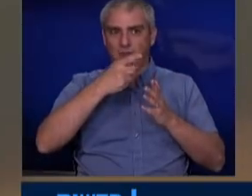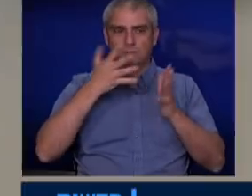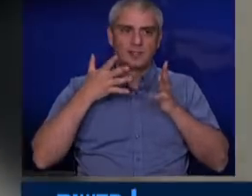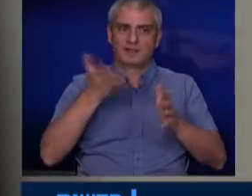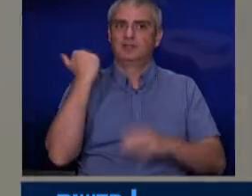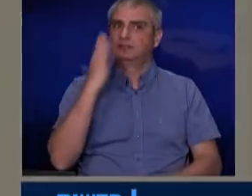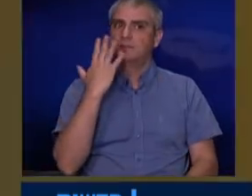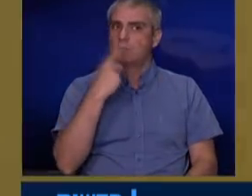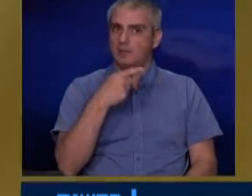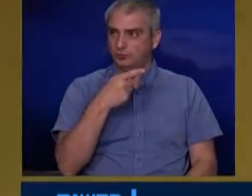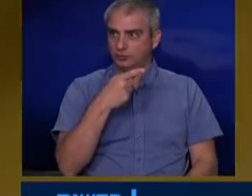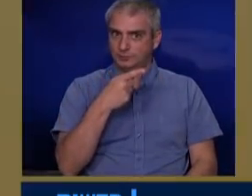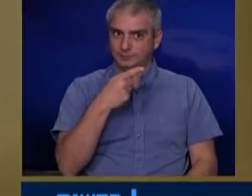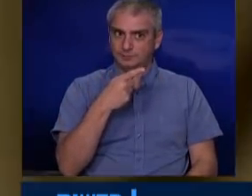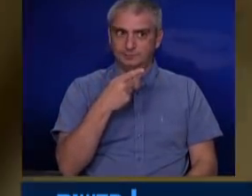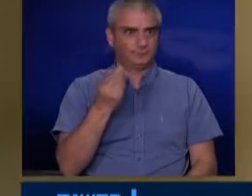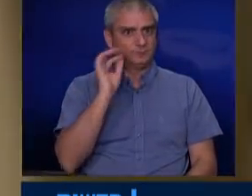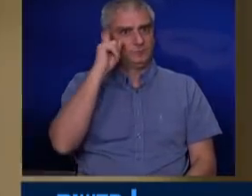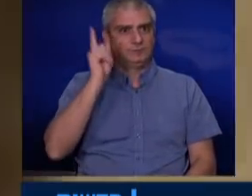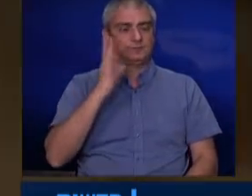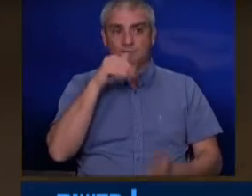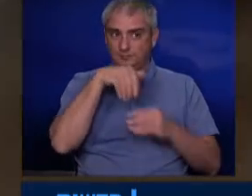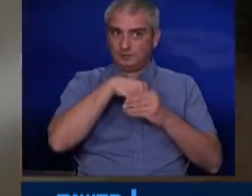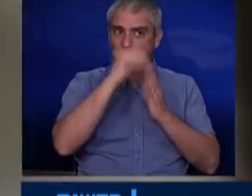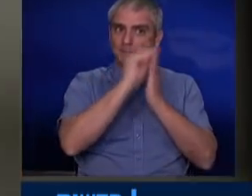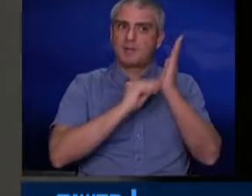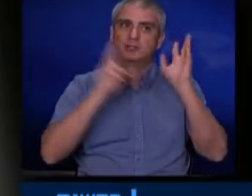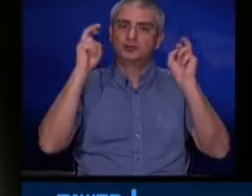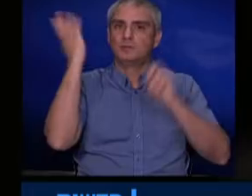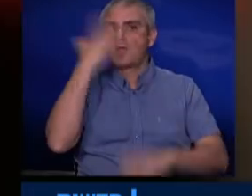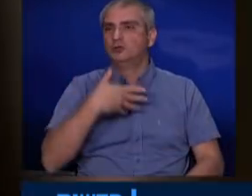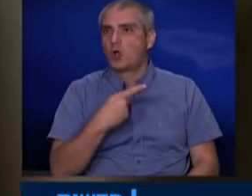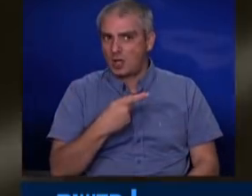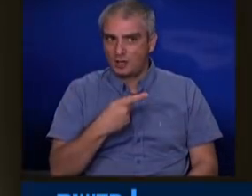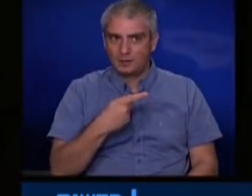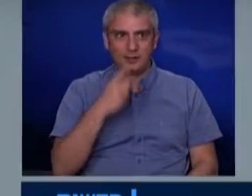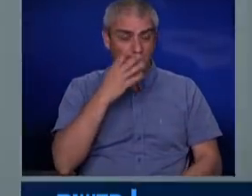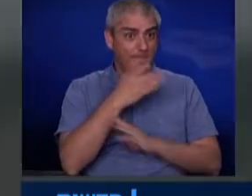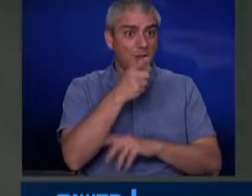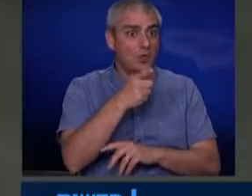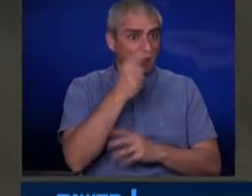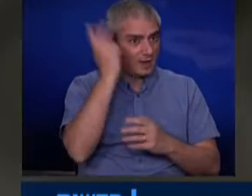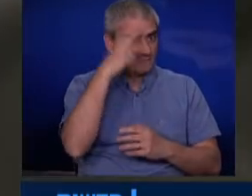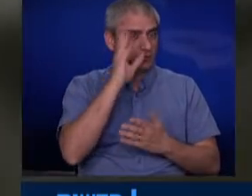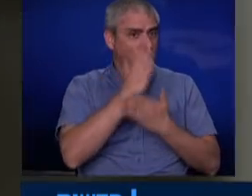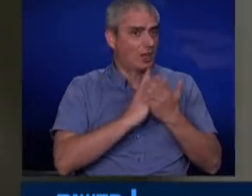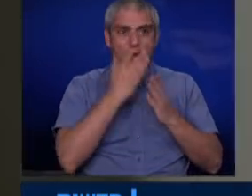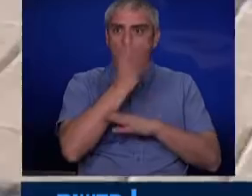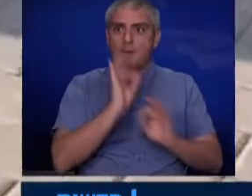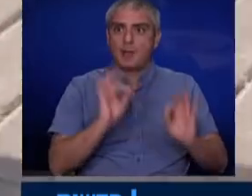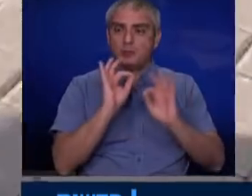ביום חמישי האחרון. עדיין לא יודעים אם הם נמצאים ברשימה השחורה. הם פנו אליך? כי הבנתי יש פלא שבכלל לא